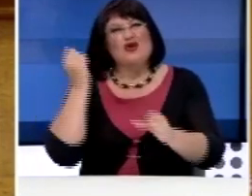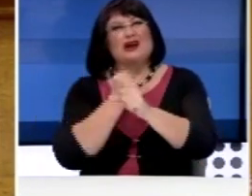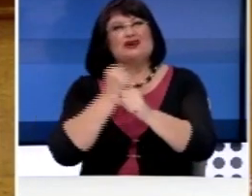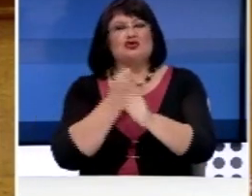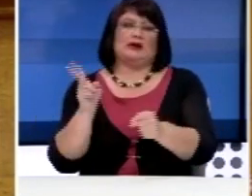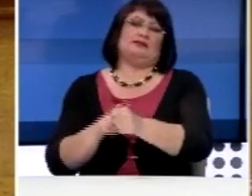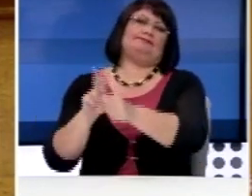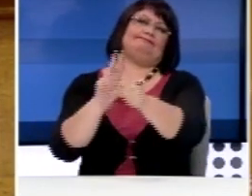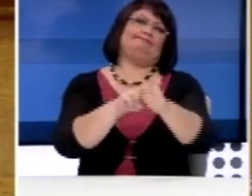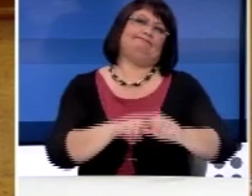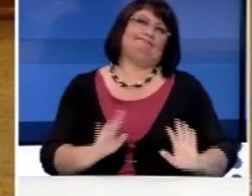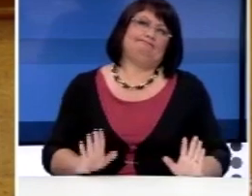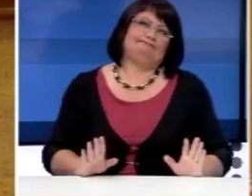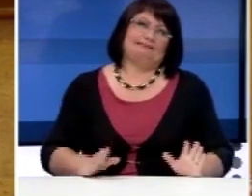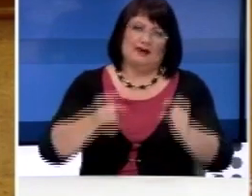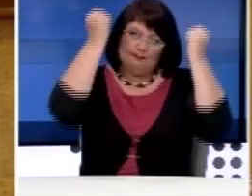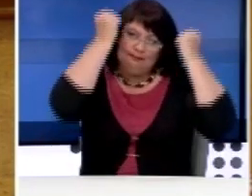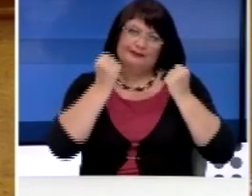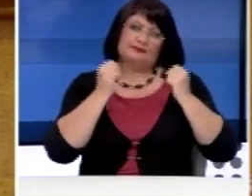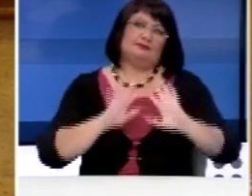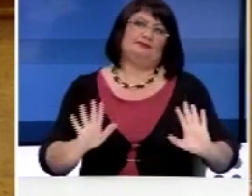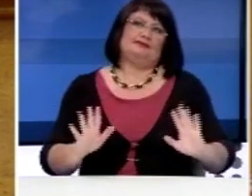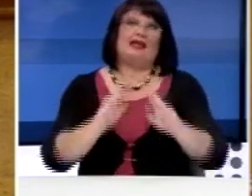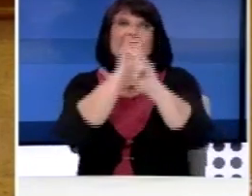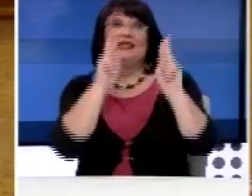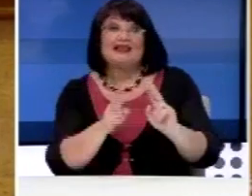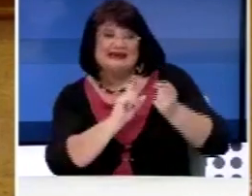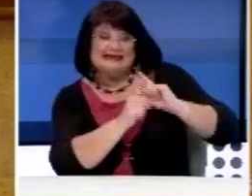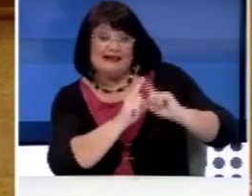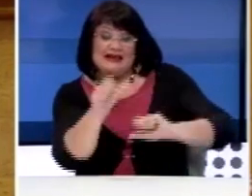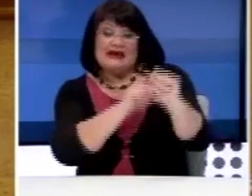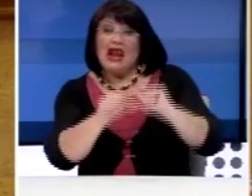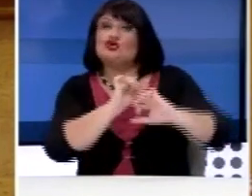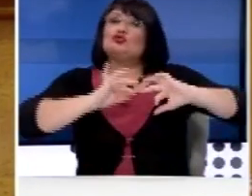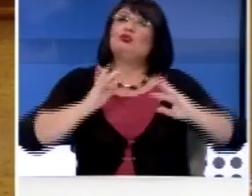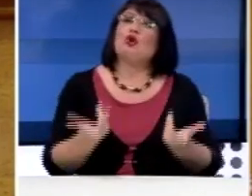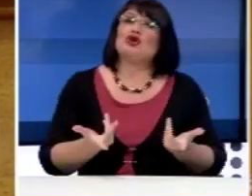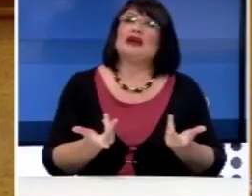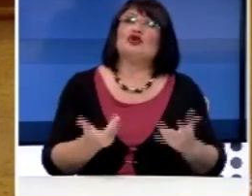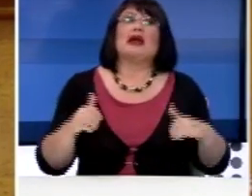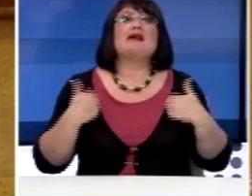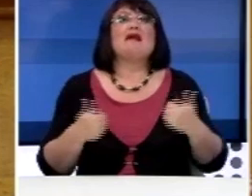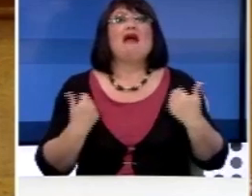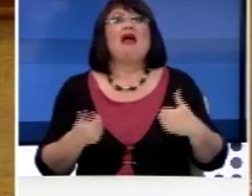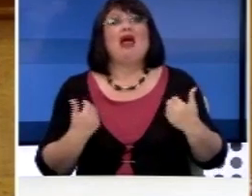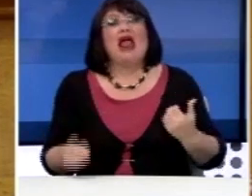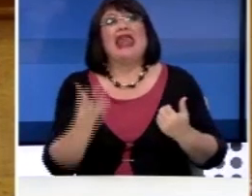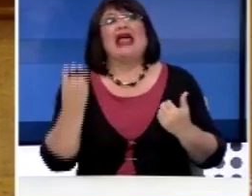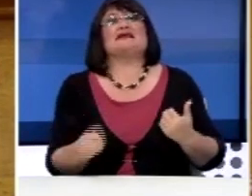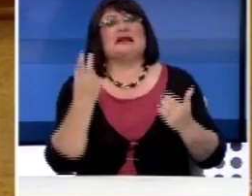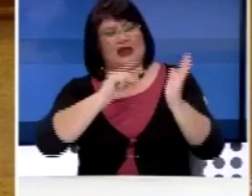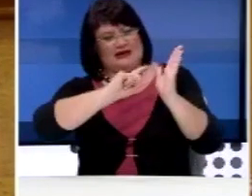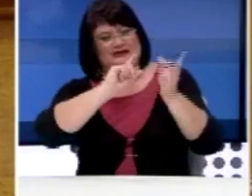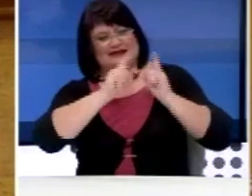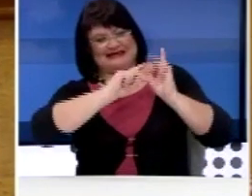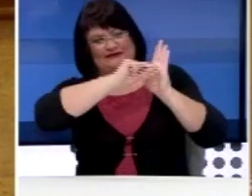εργαζόμενοι, οι λαοί, οι νέοι. Οι διεθνείς συνθήκες αλλάζουν όταν οι νέες υπογράφονται για να